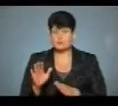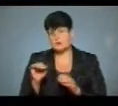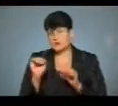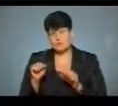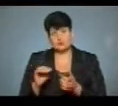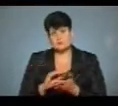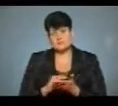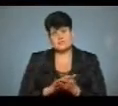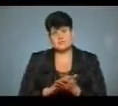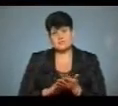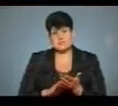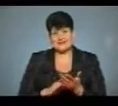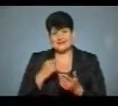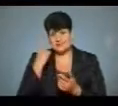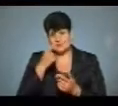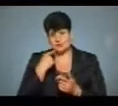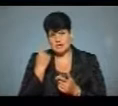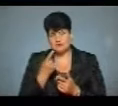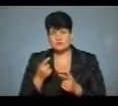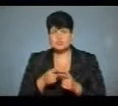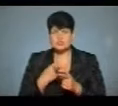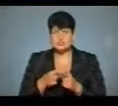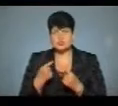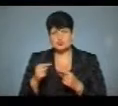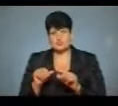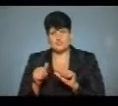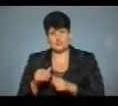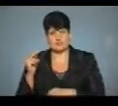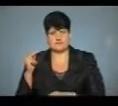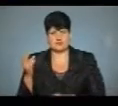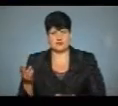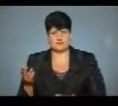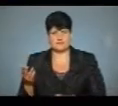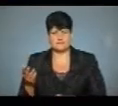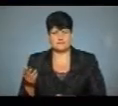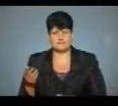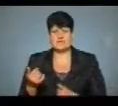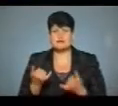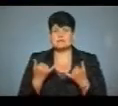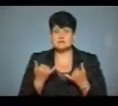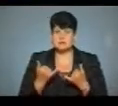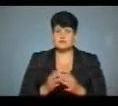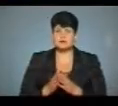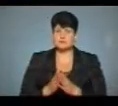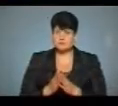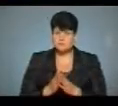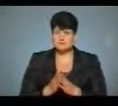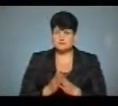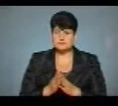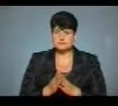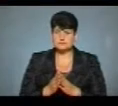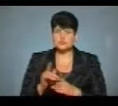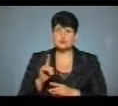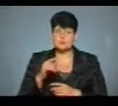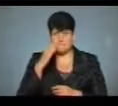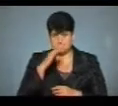можуть написати заяву на індивідуальну чи дистанційну форму навчання. Зараз ми закликаємо, щоб